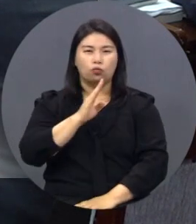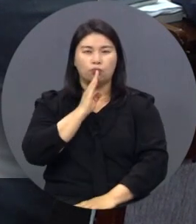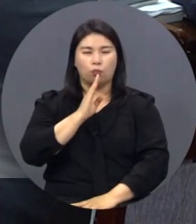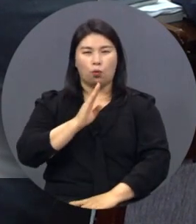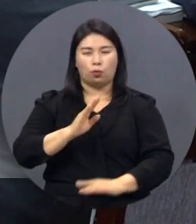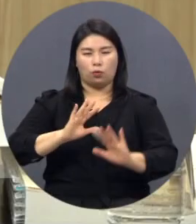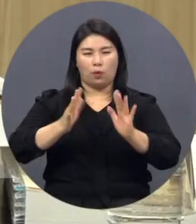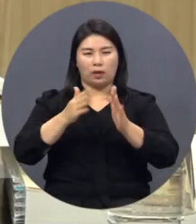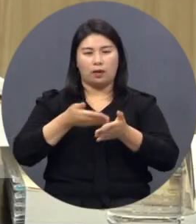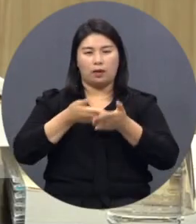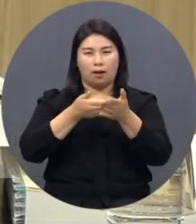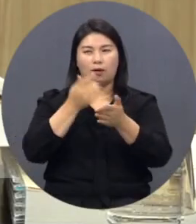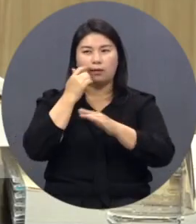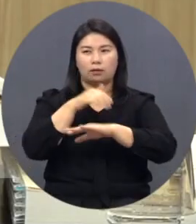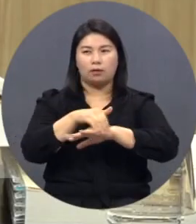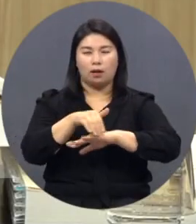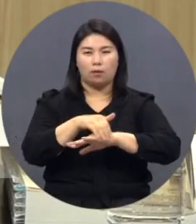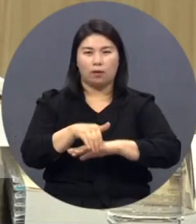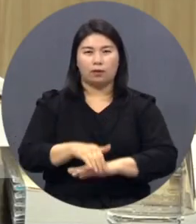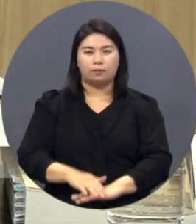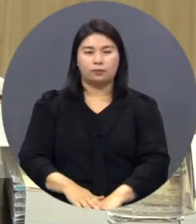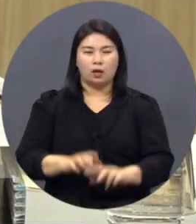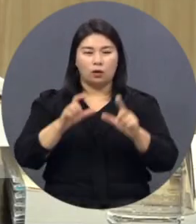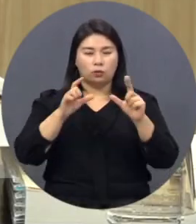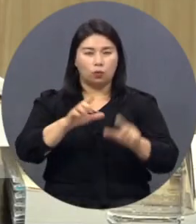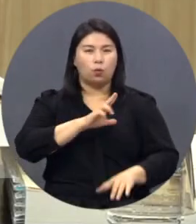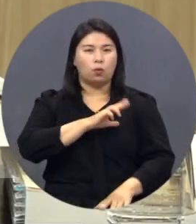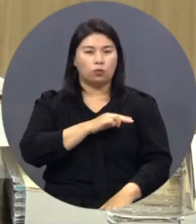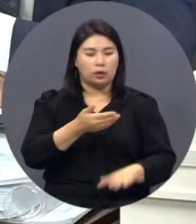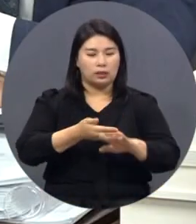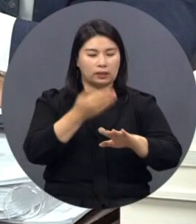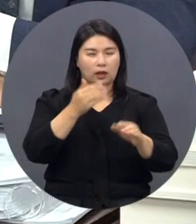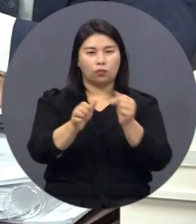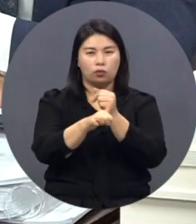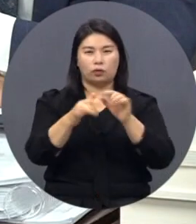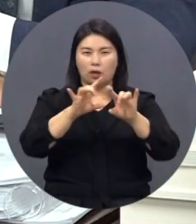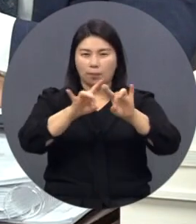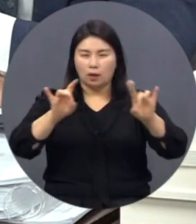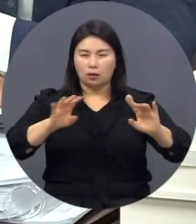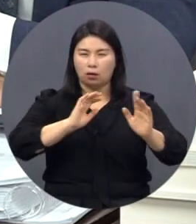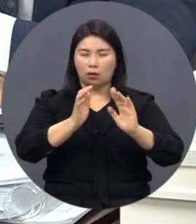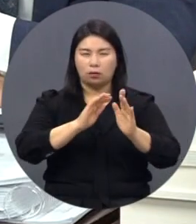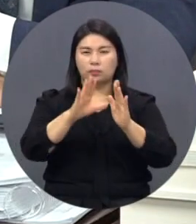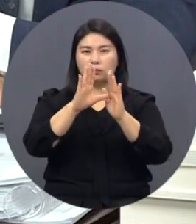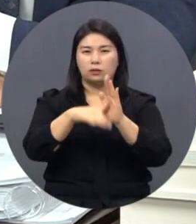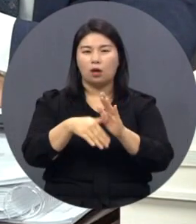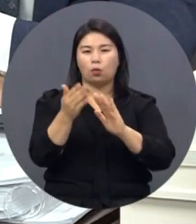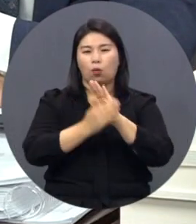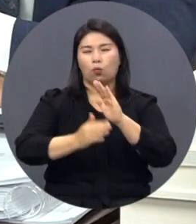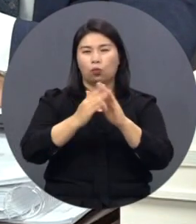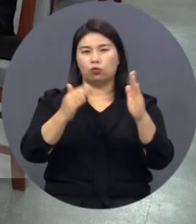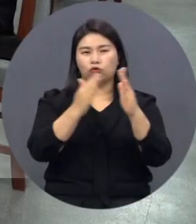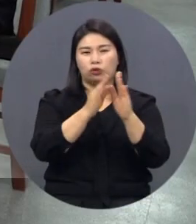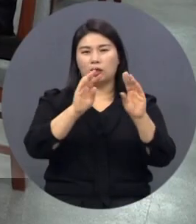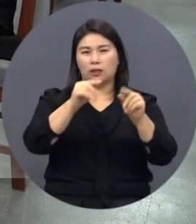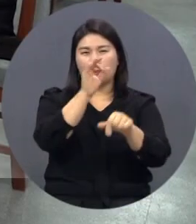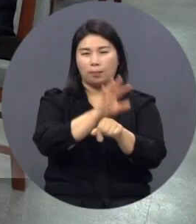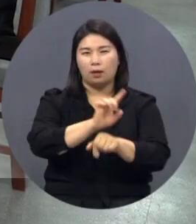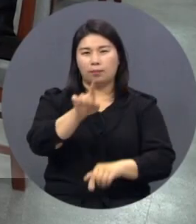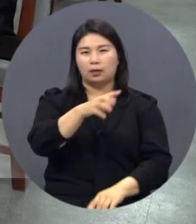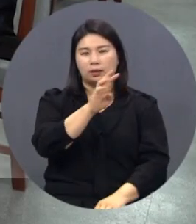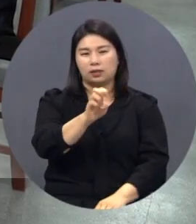상정할 예정입니다 도의회 상임위원 해별 예비 심사에서는 공공주택 부지 매입 등